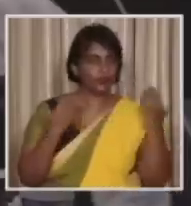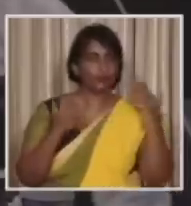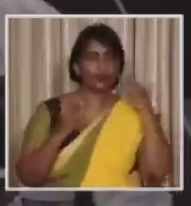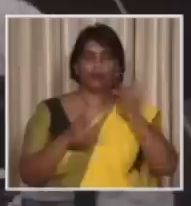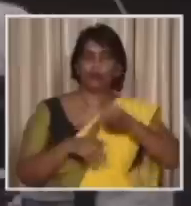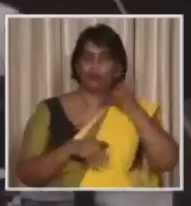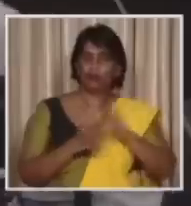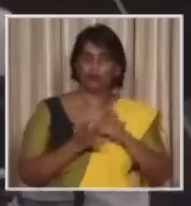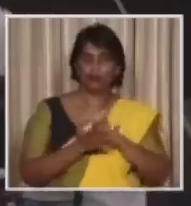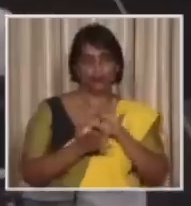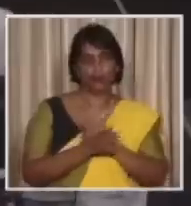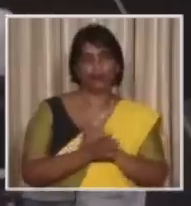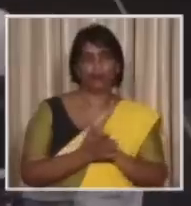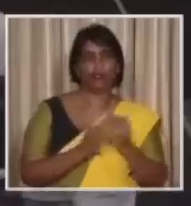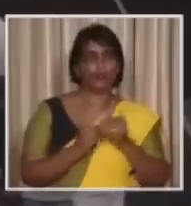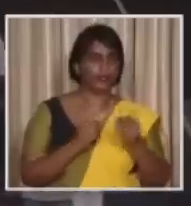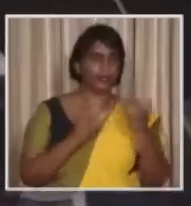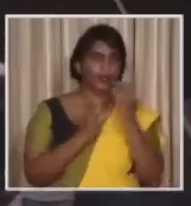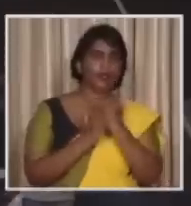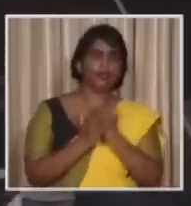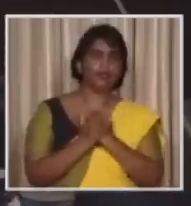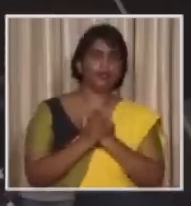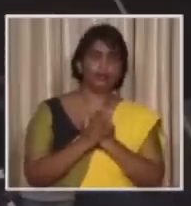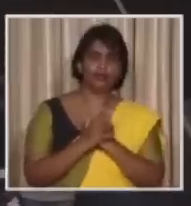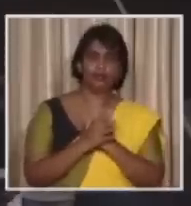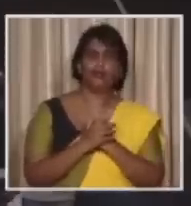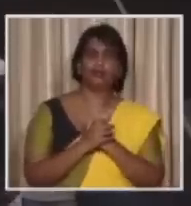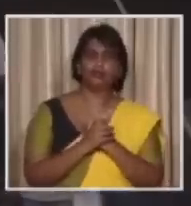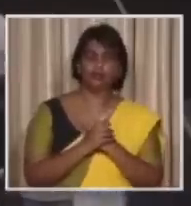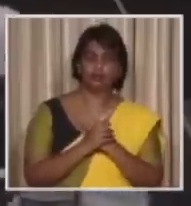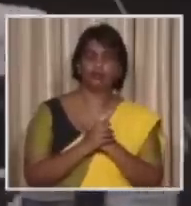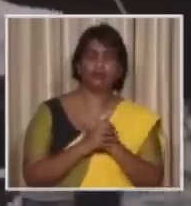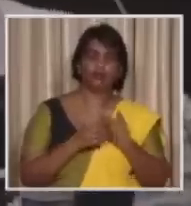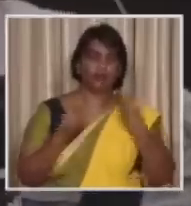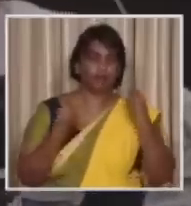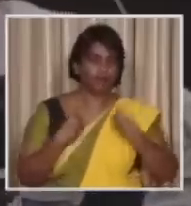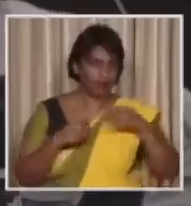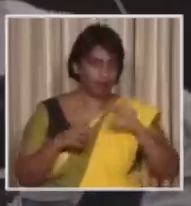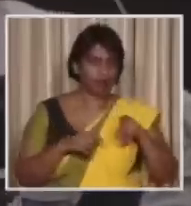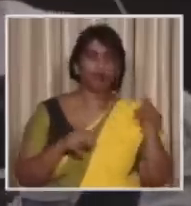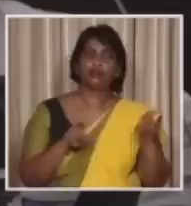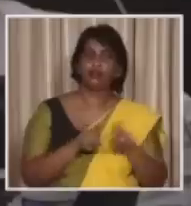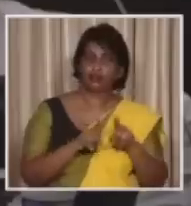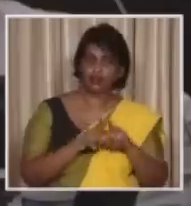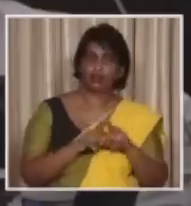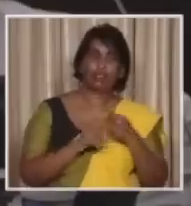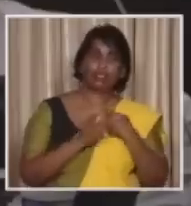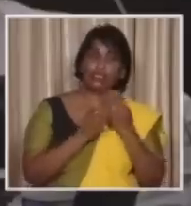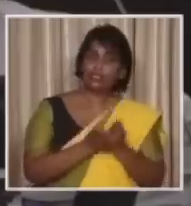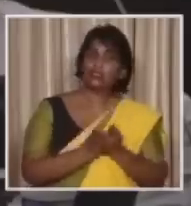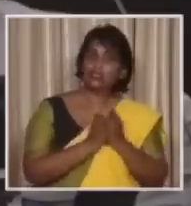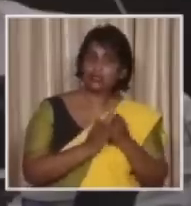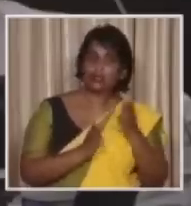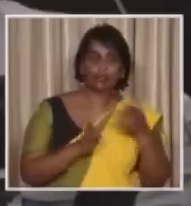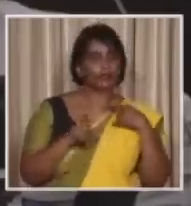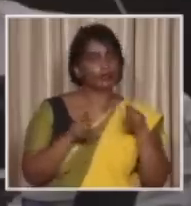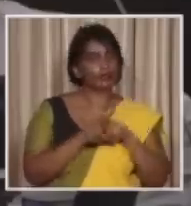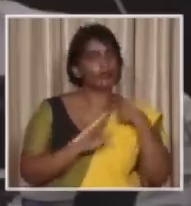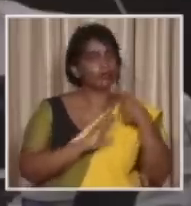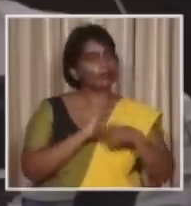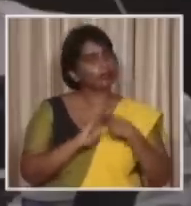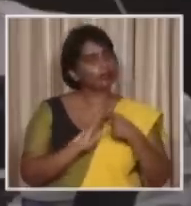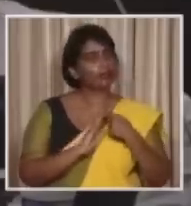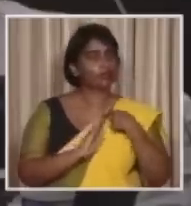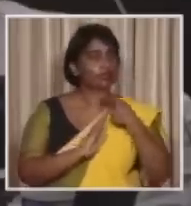කරමින් ඉන්නවා. රටක් විදියට ආණ්ඩුවක් විදියට අසමත් වෙලා තියෙනවා අපේ තියෙන සම්පත අපේ රටේ